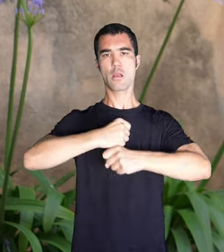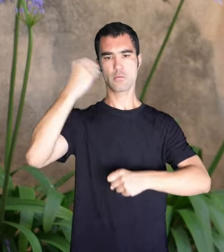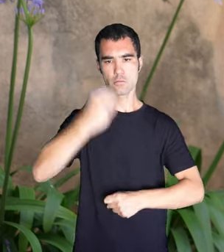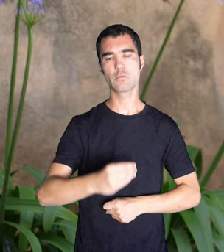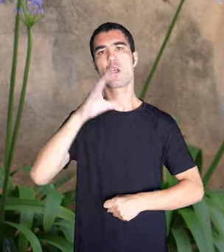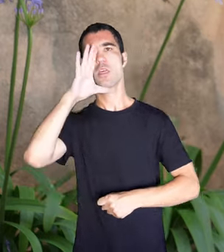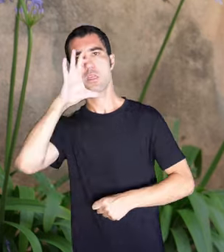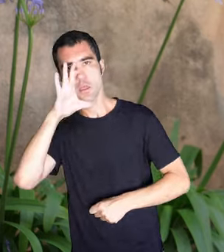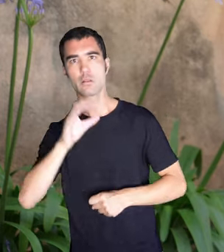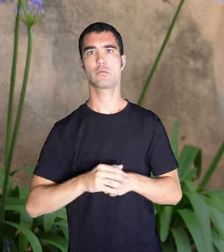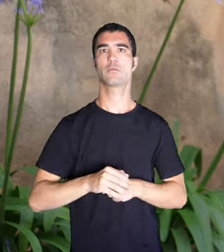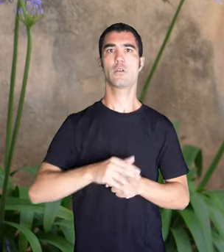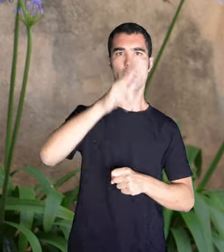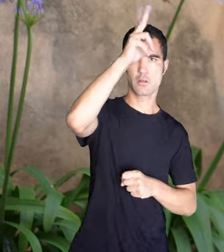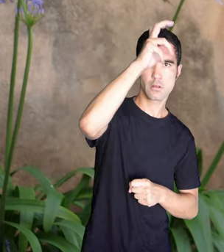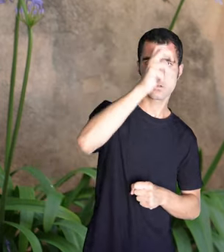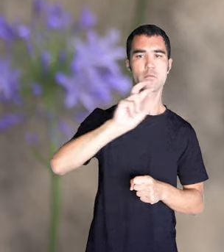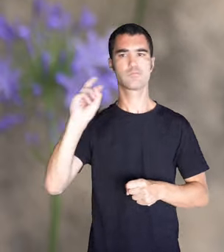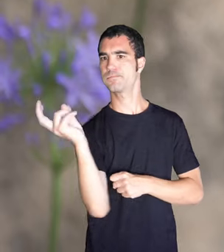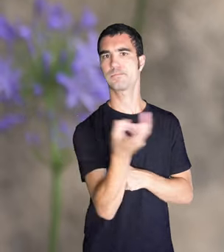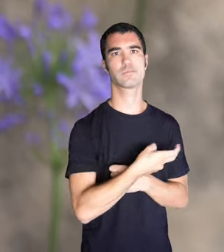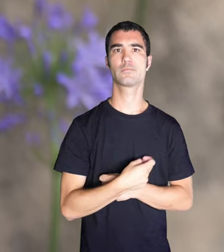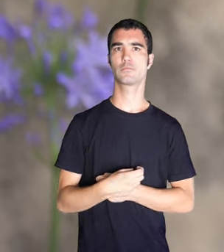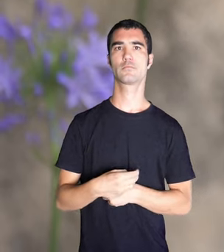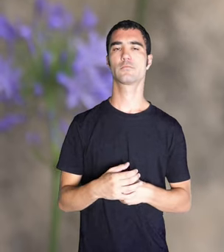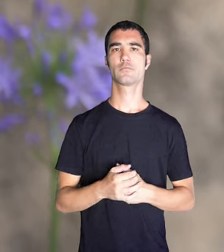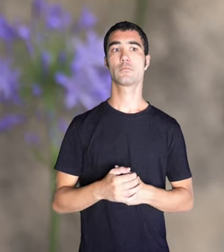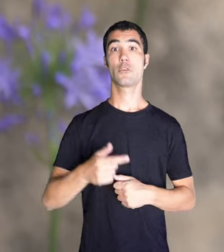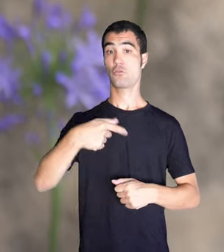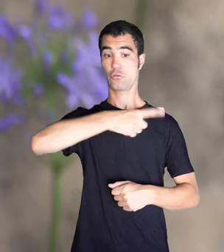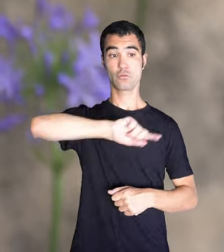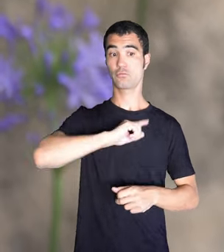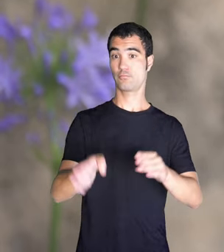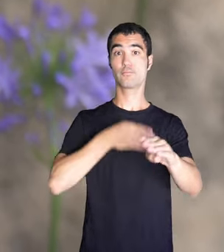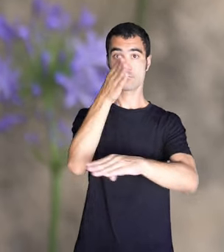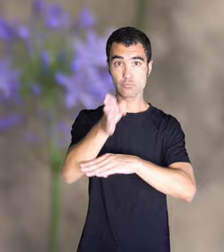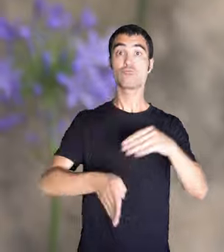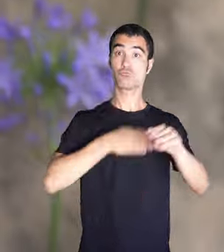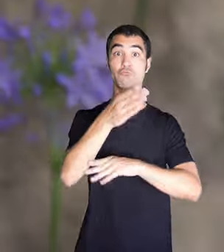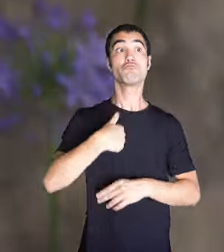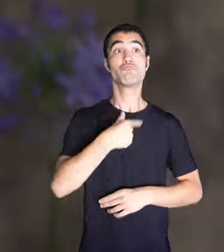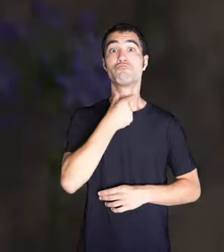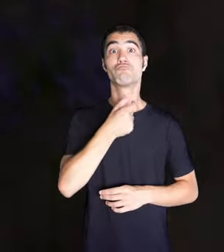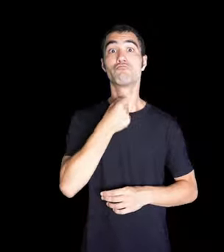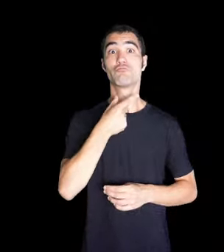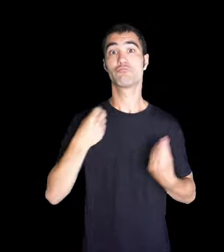porcs, i tenien de tot, gallines, de tot. Quan m'ho anàvem així, estava, jo m'agradava.